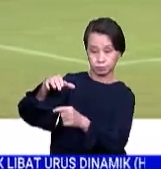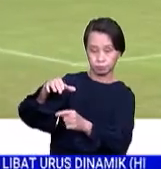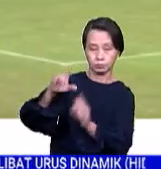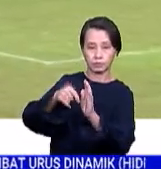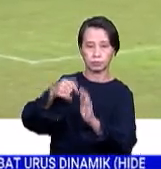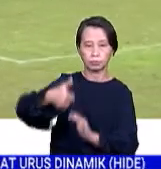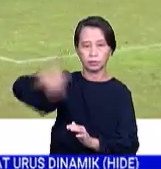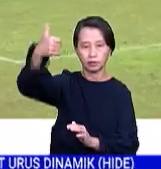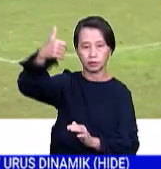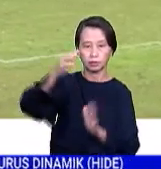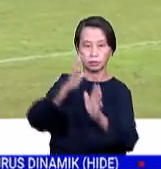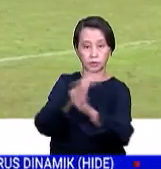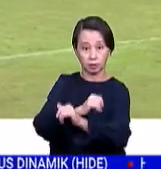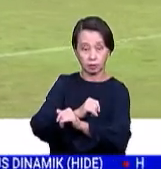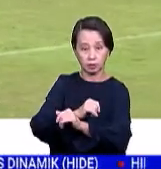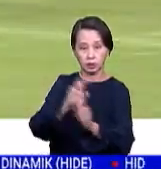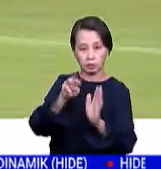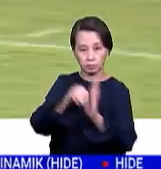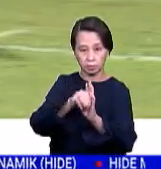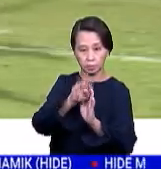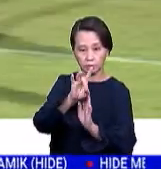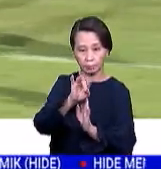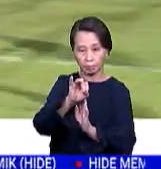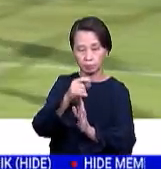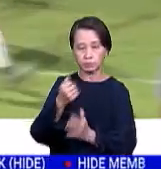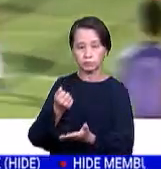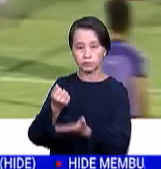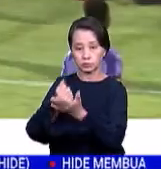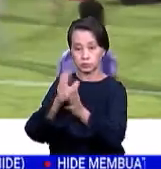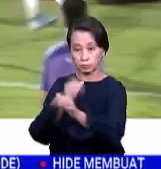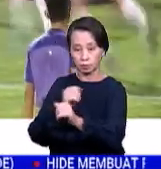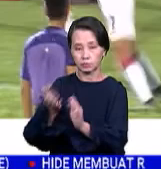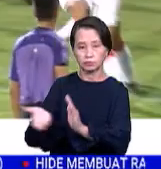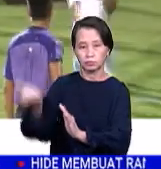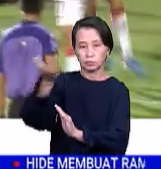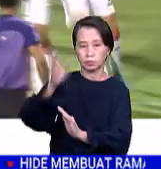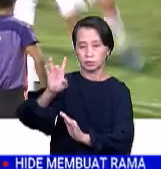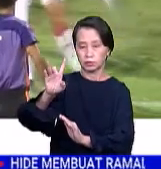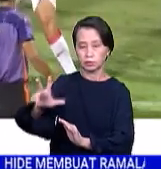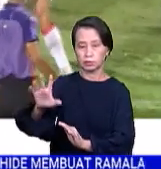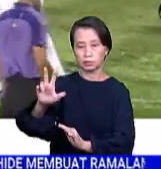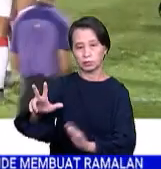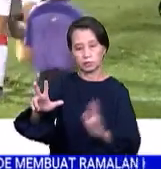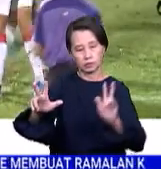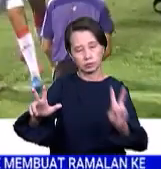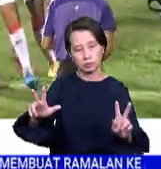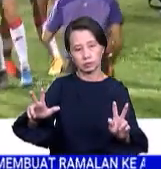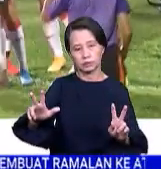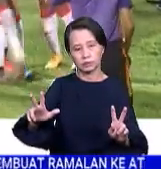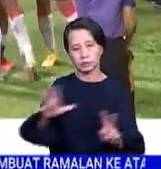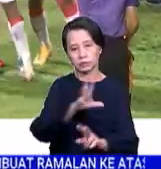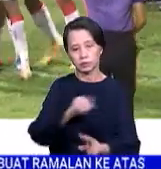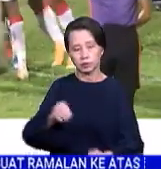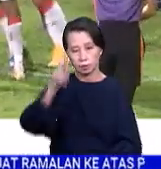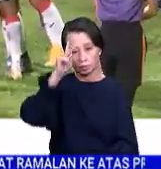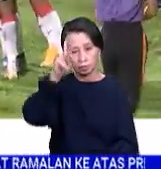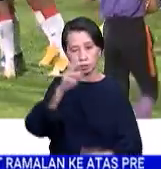gol kemenangan Sarawak pada minit ke-80 untuk membantu pasukannya naik ke Persada Liga dengan 23 mata